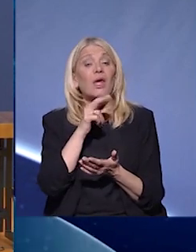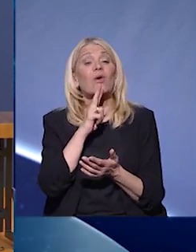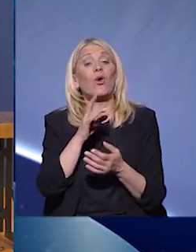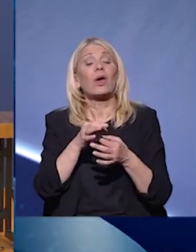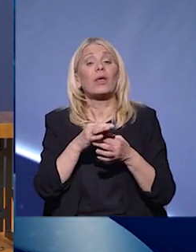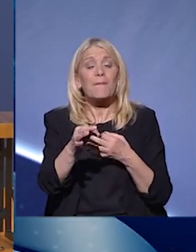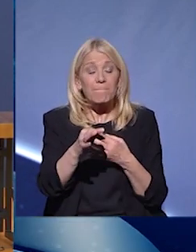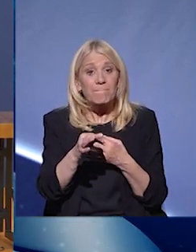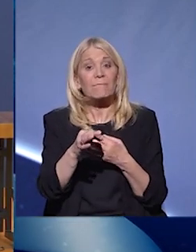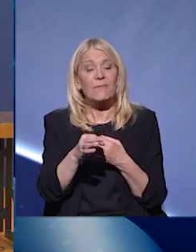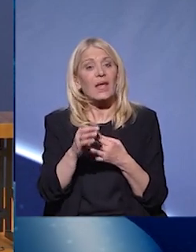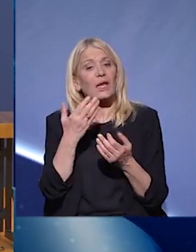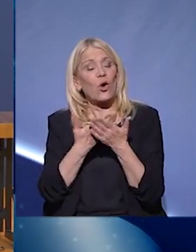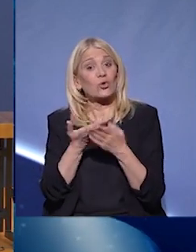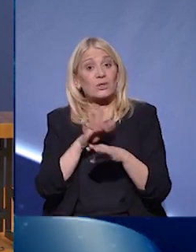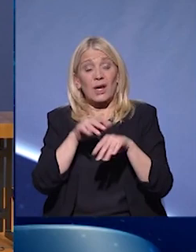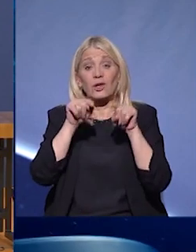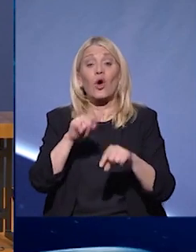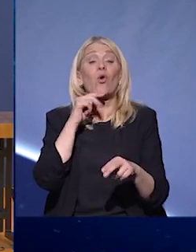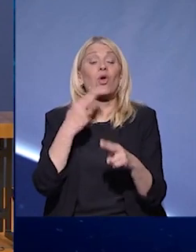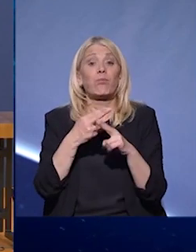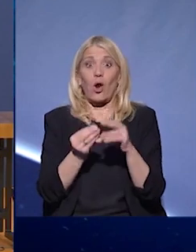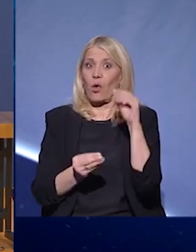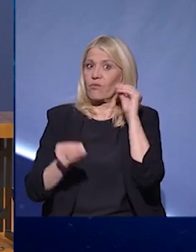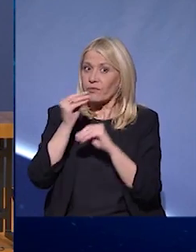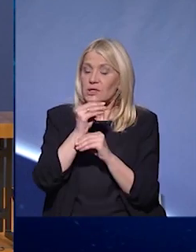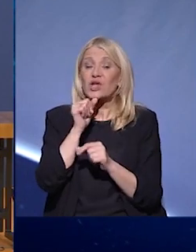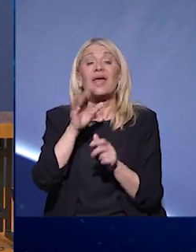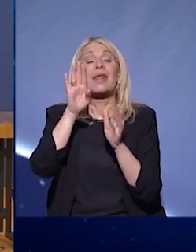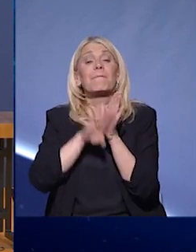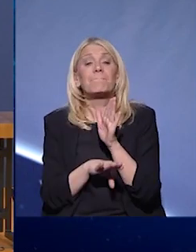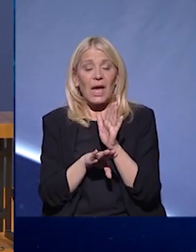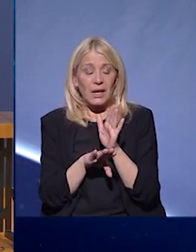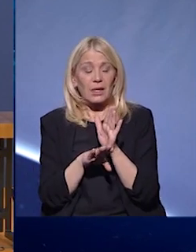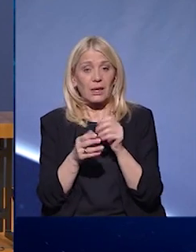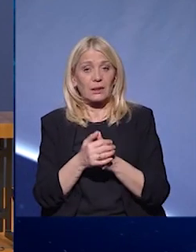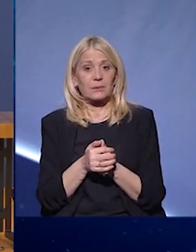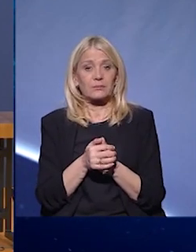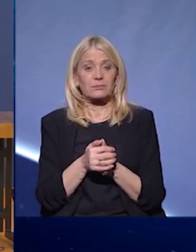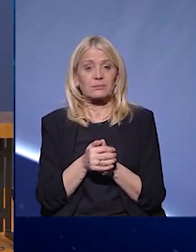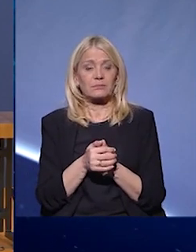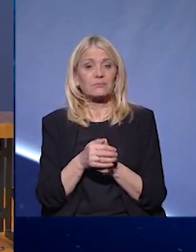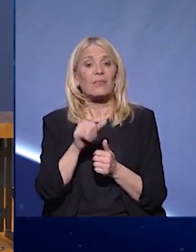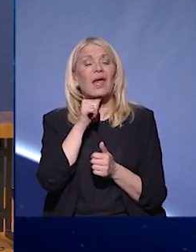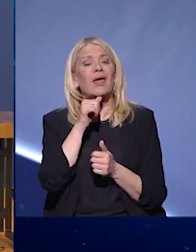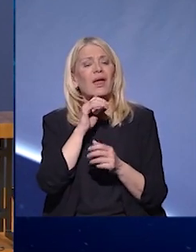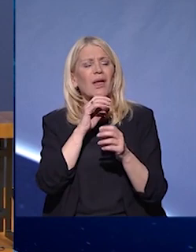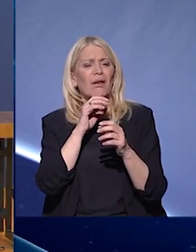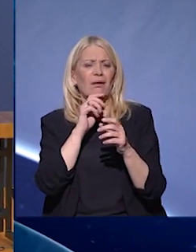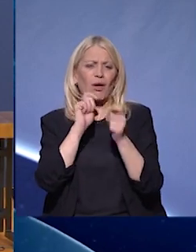meri u odnosu na to ko je oboleo više ili manje. I komentar